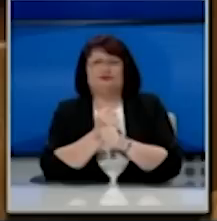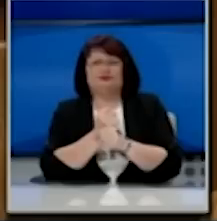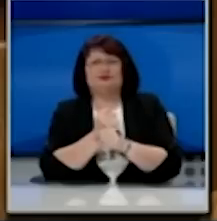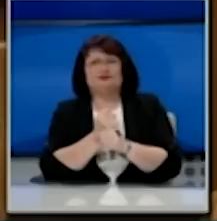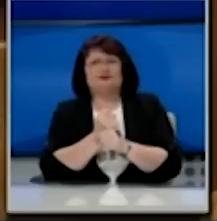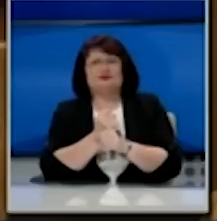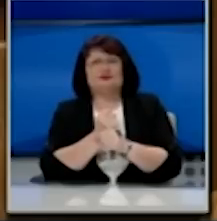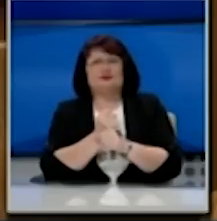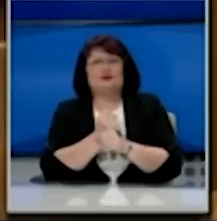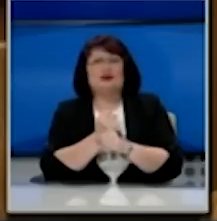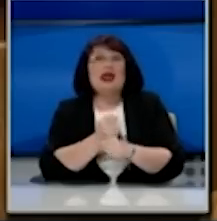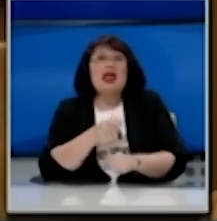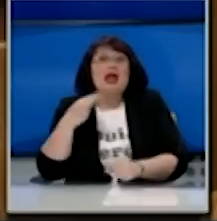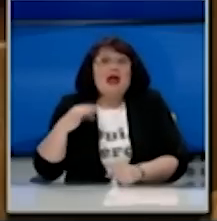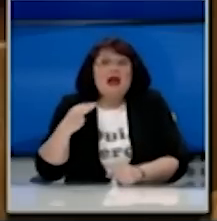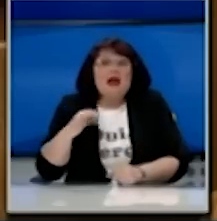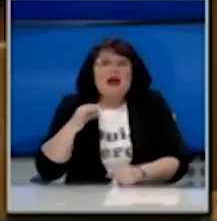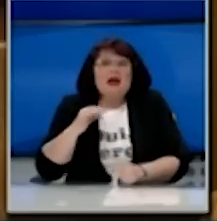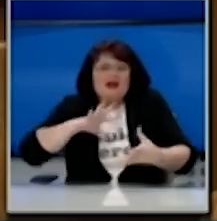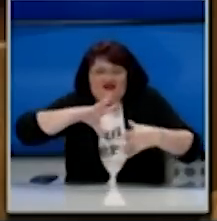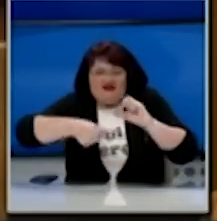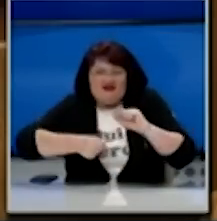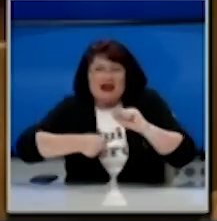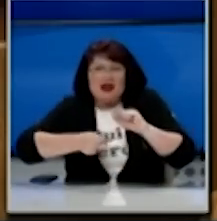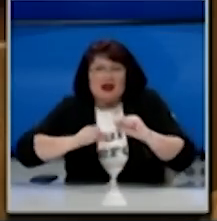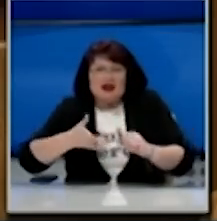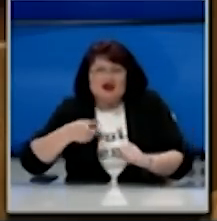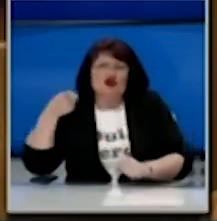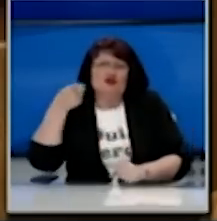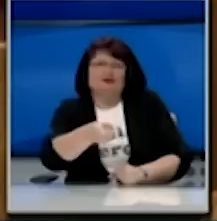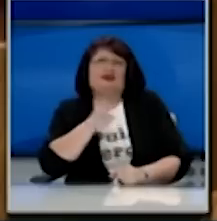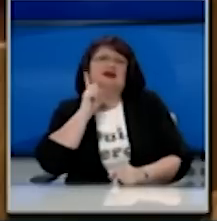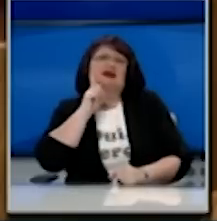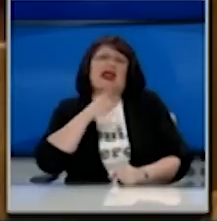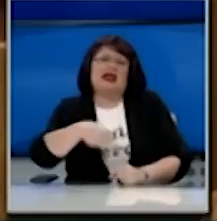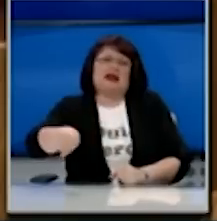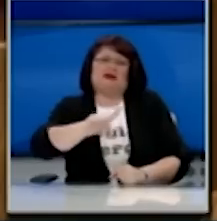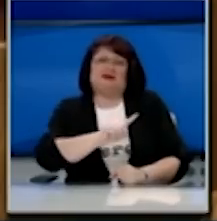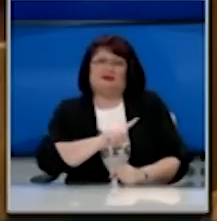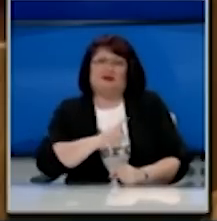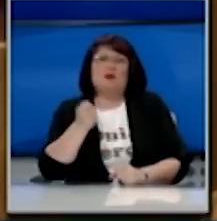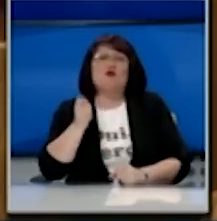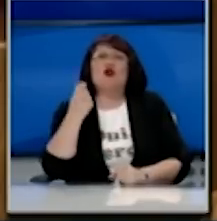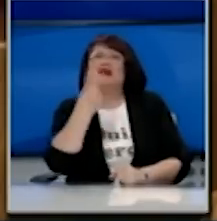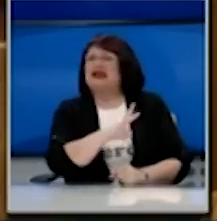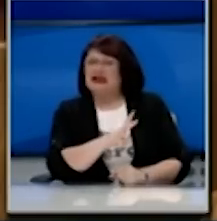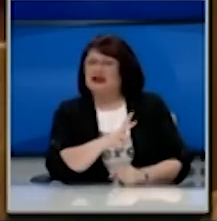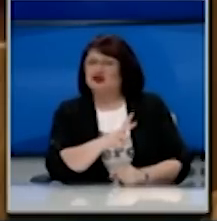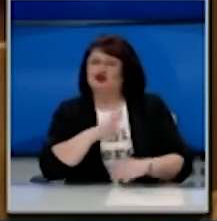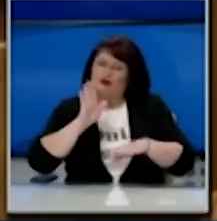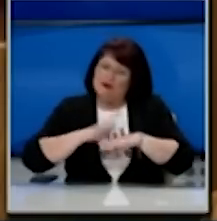βίας, φτάνοντας μέχρι και τη γυναικοκτονία. Αυτή η πολιτική τροφοδοτεί